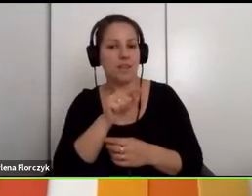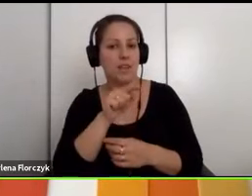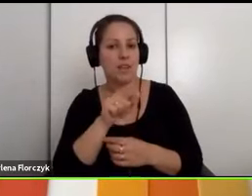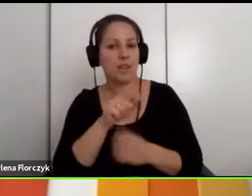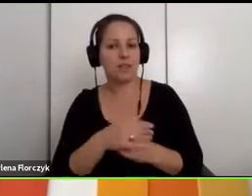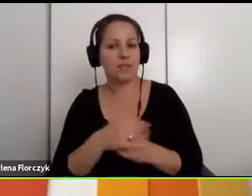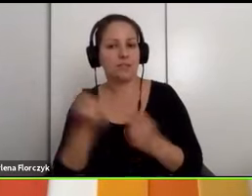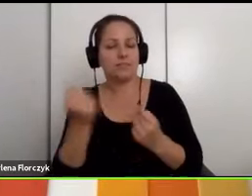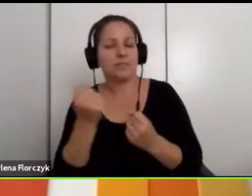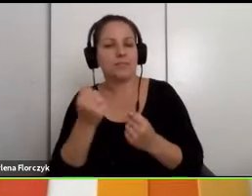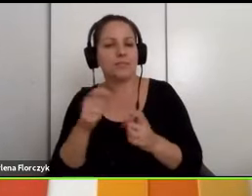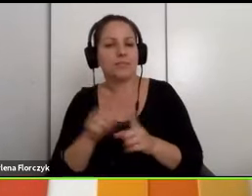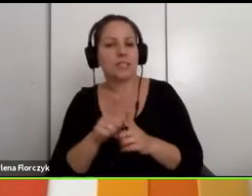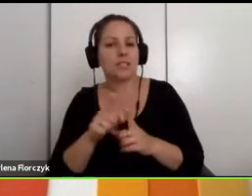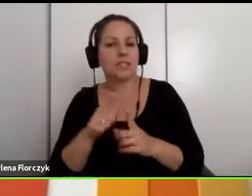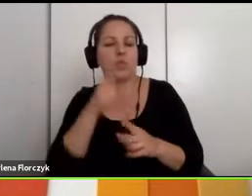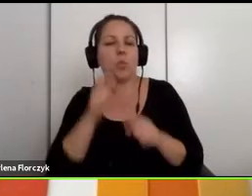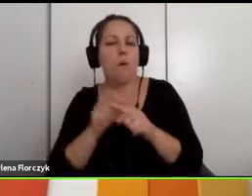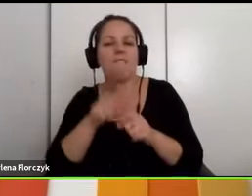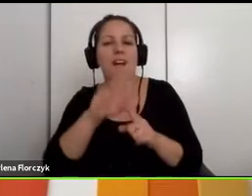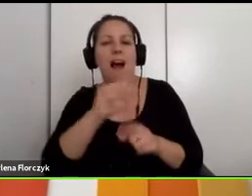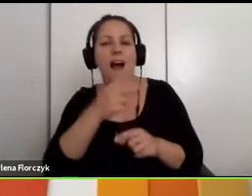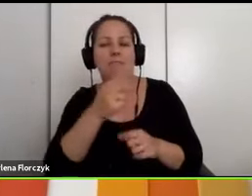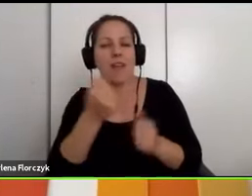wzmacniam słowa Ani